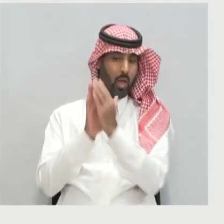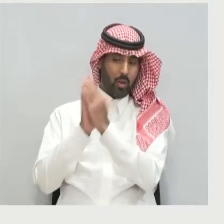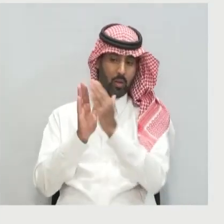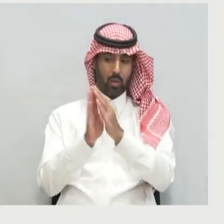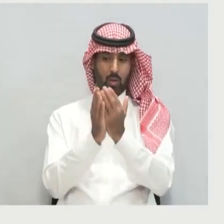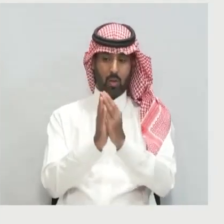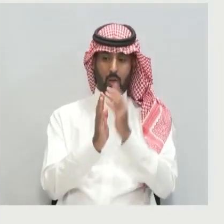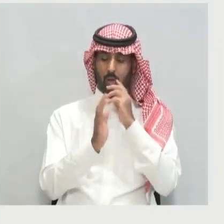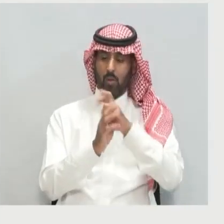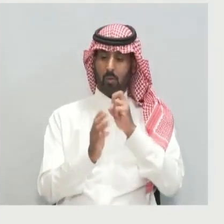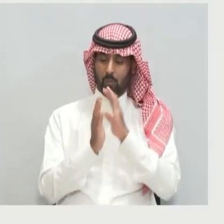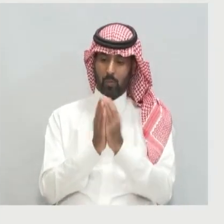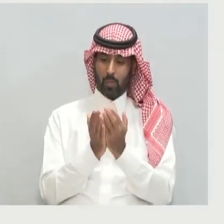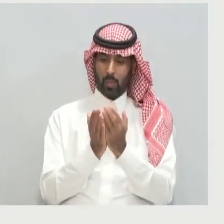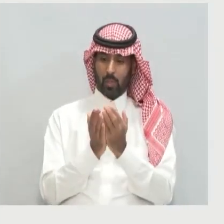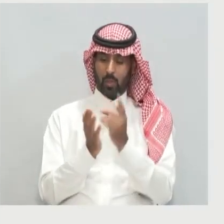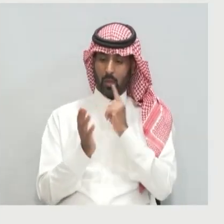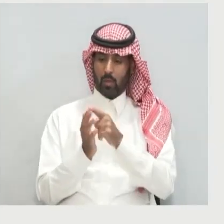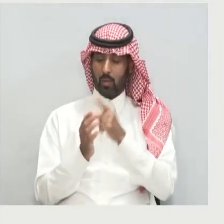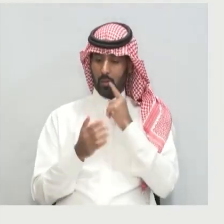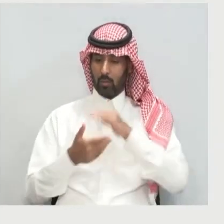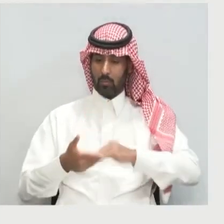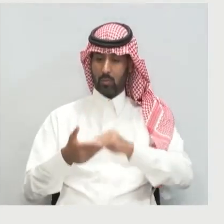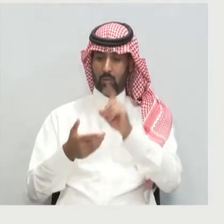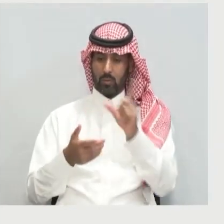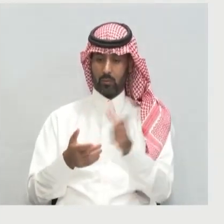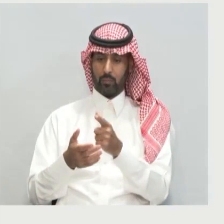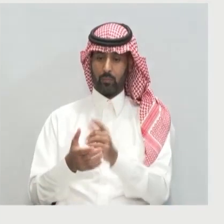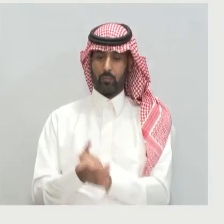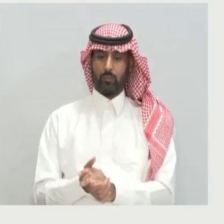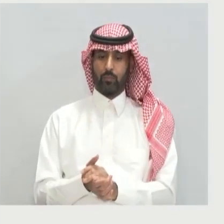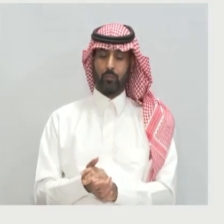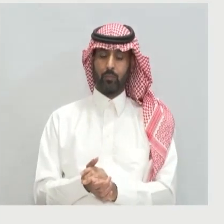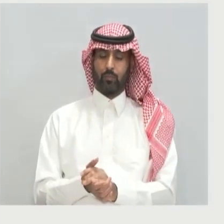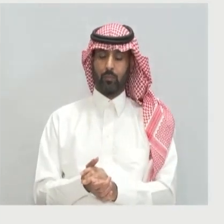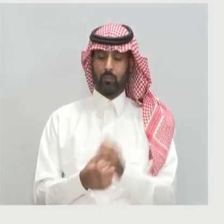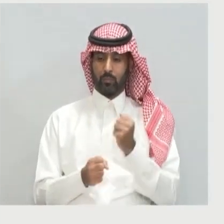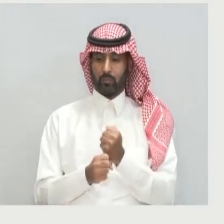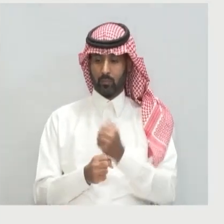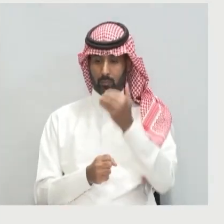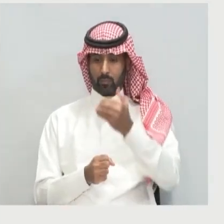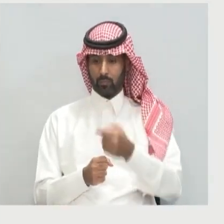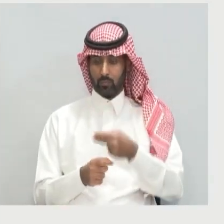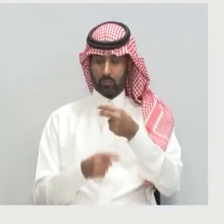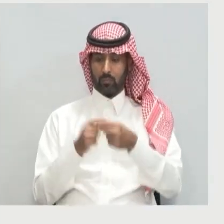والمجلات التي يمكن ان تساعدك في مشروعك